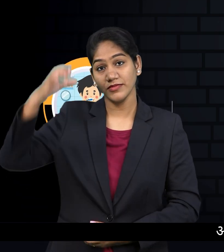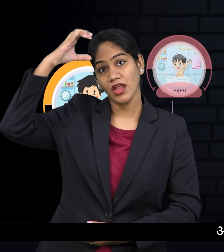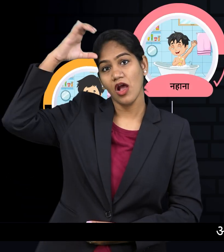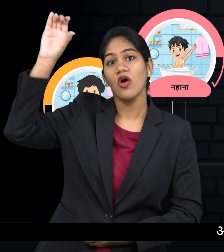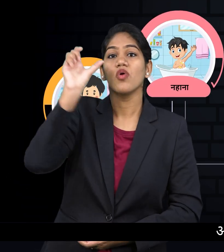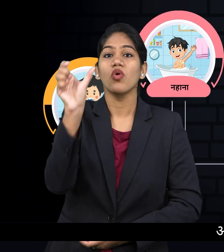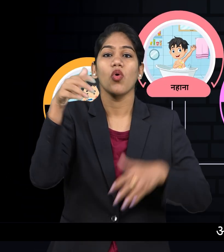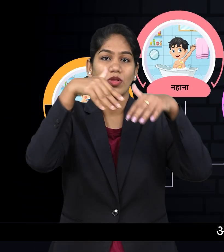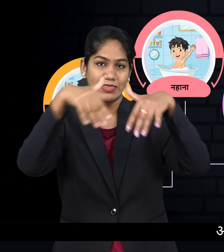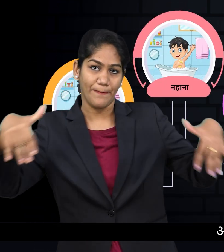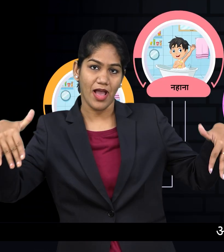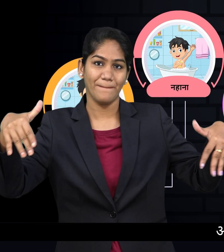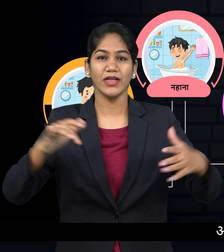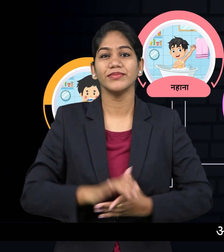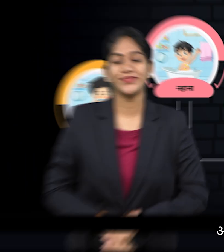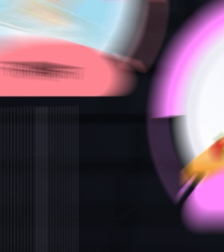अवधारणा मानचित्र।